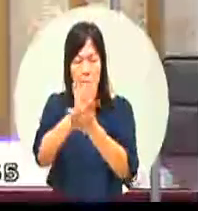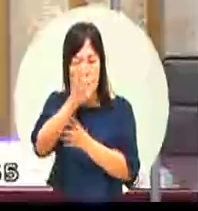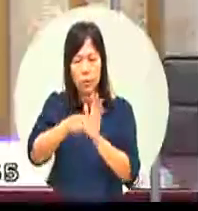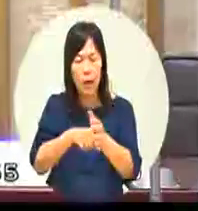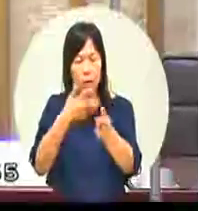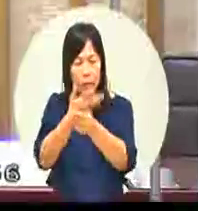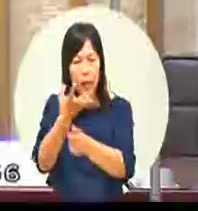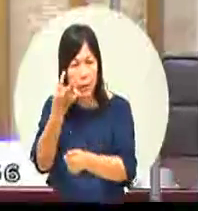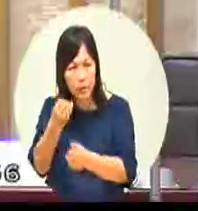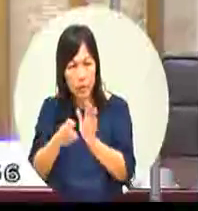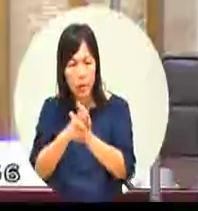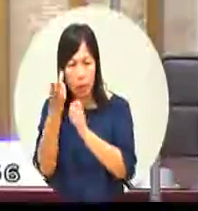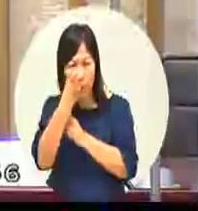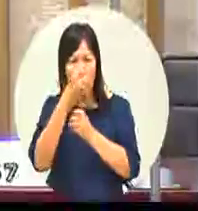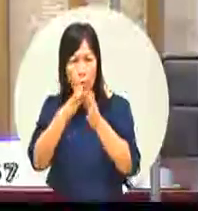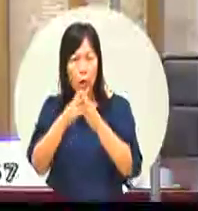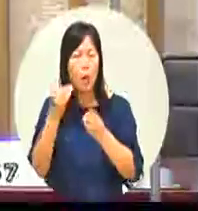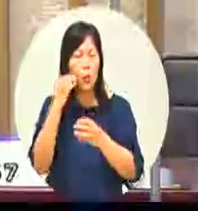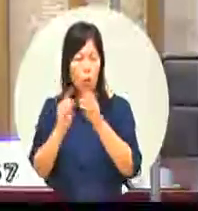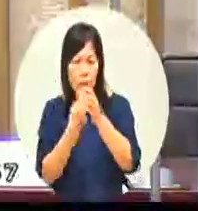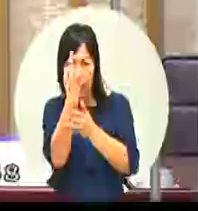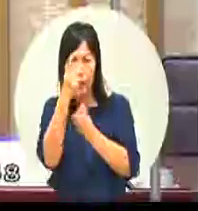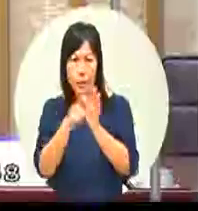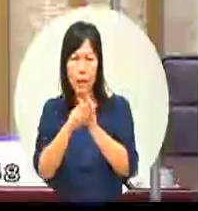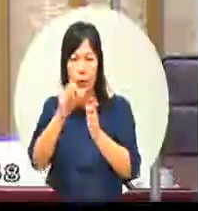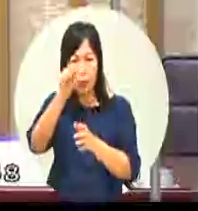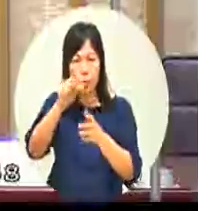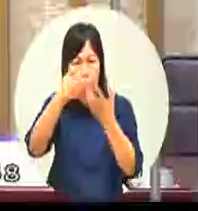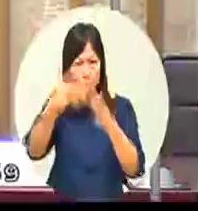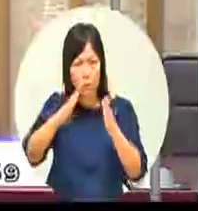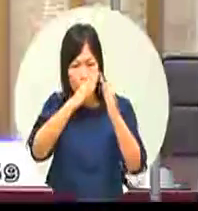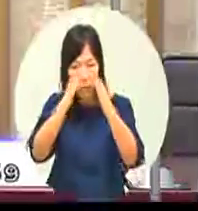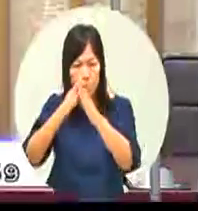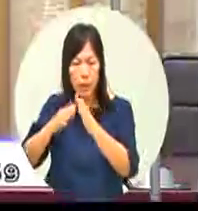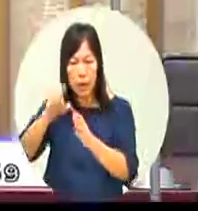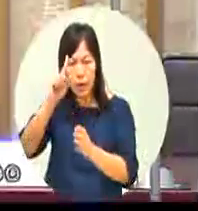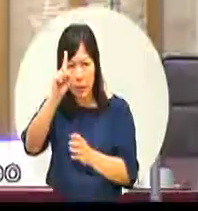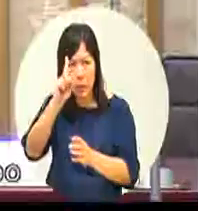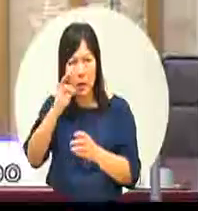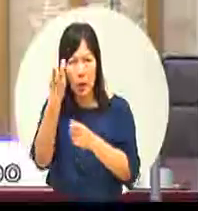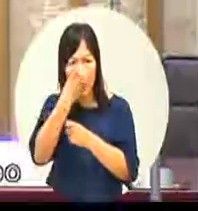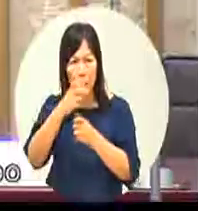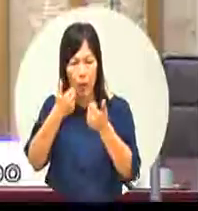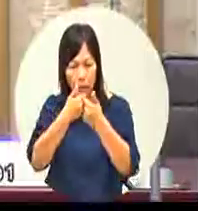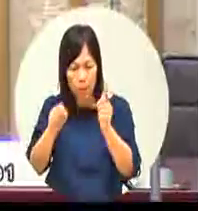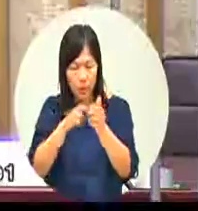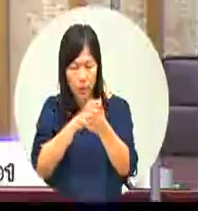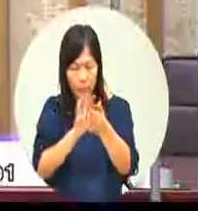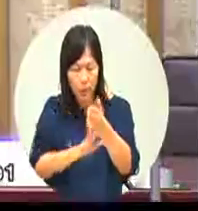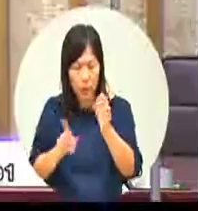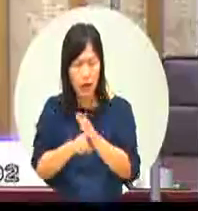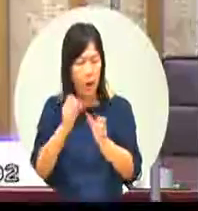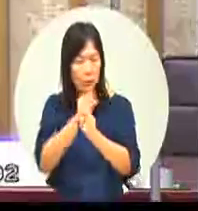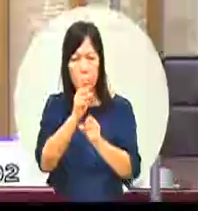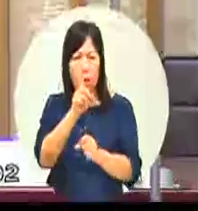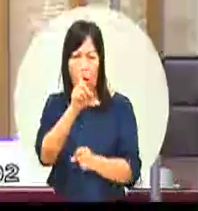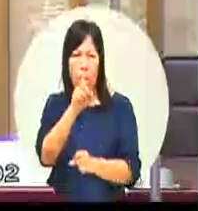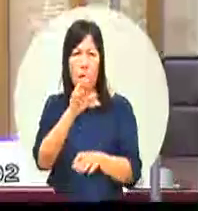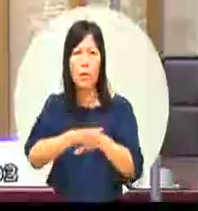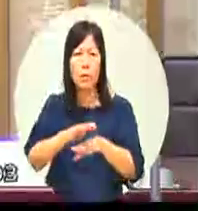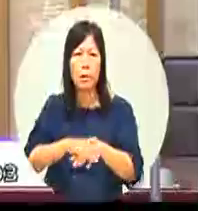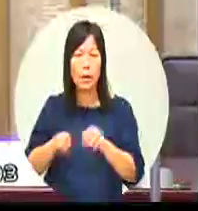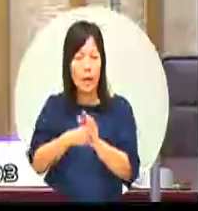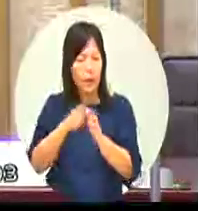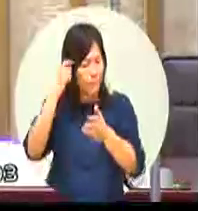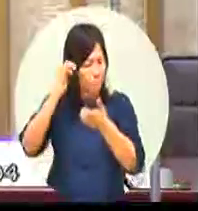为咱来讲成立一个管委会五千几户，安尼一个管委会，到时阵迄无得运作啊。啊，所以嘛是要有合理的，讲